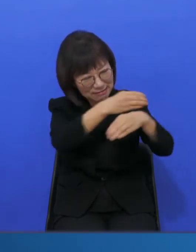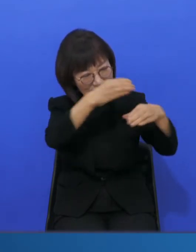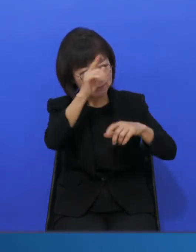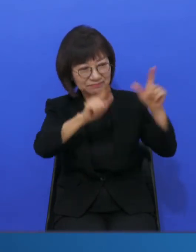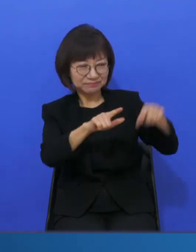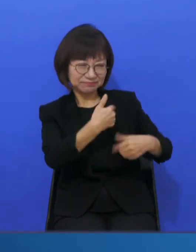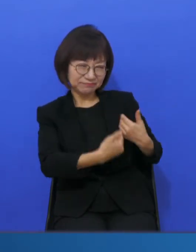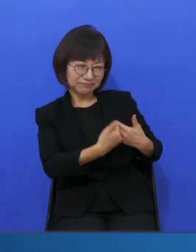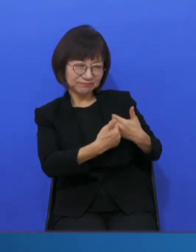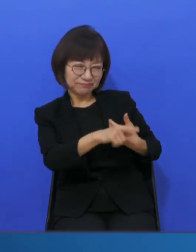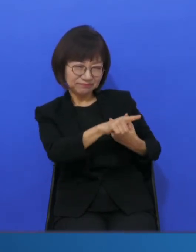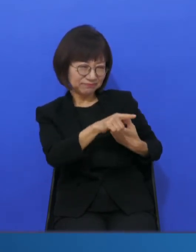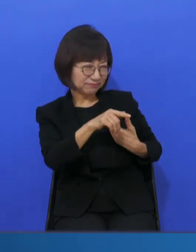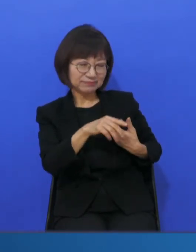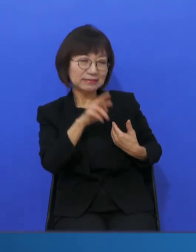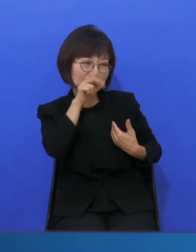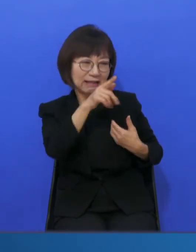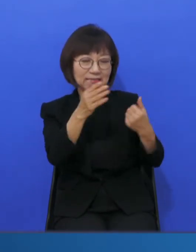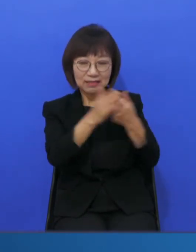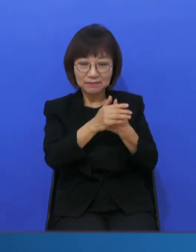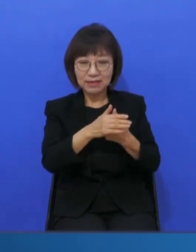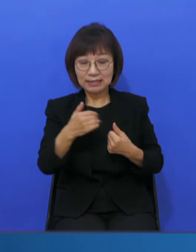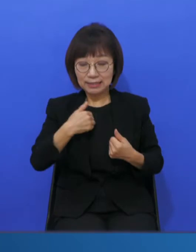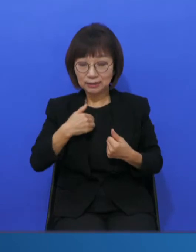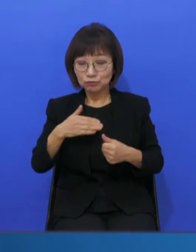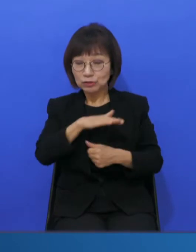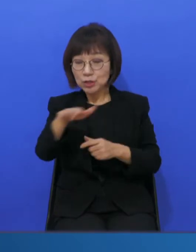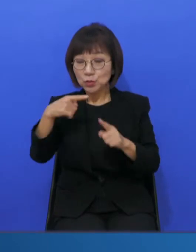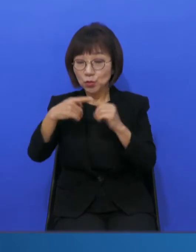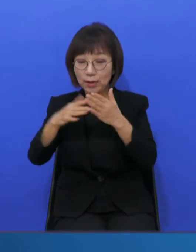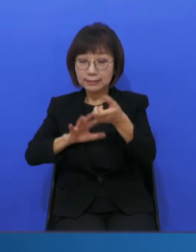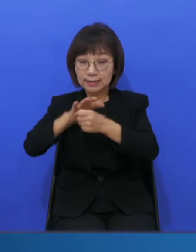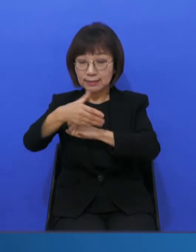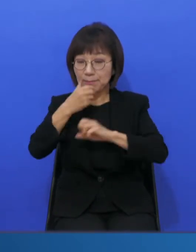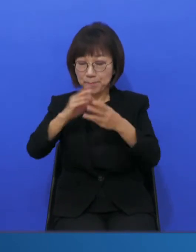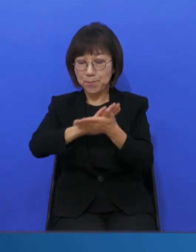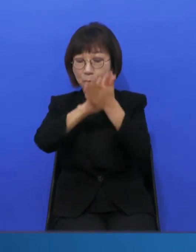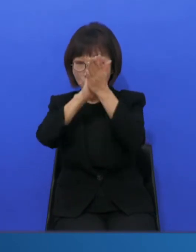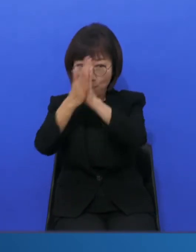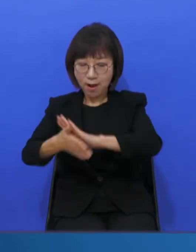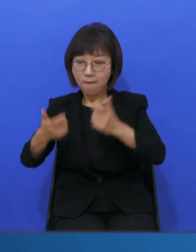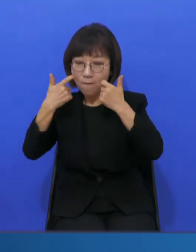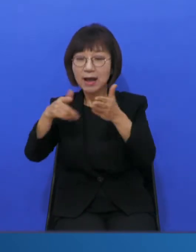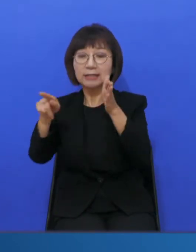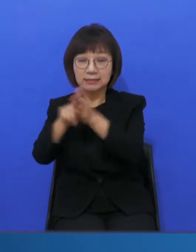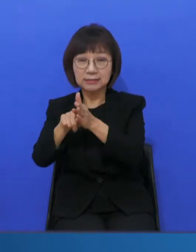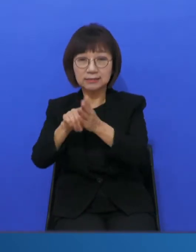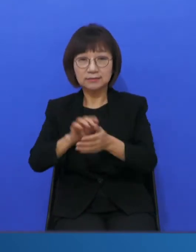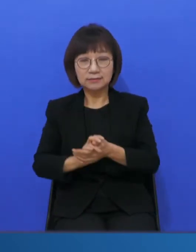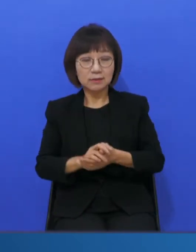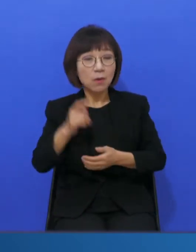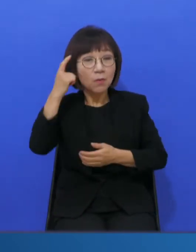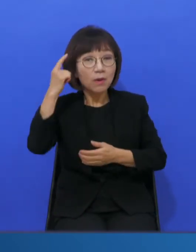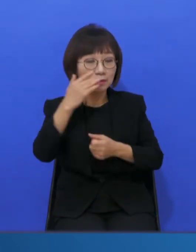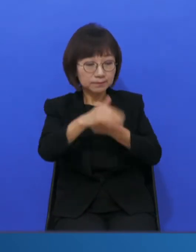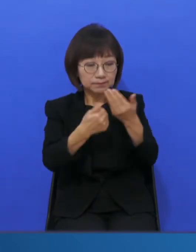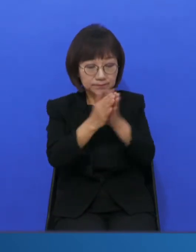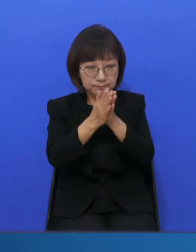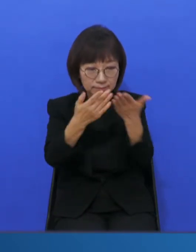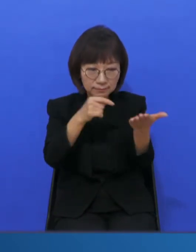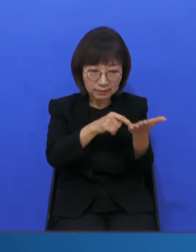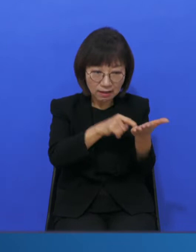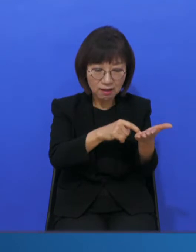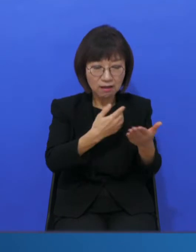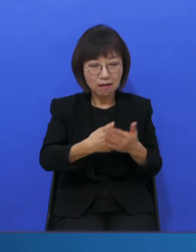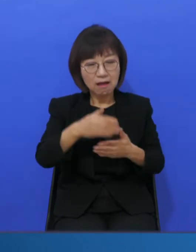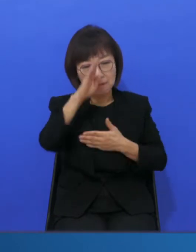all the incorrect message. 성경에는 그렇게 돼 있지 And 않습니다. it doesn't see that. We don't see that in the 성경은 다른 Bible. 사람을 축복하고 병든 자 살리고